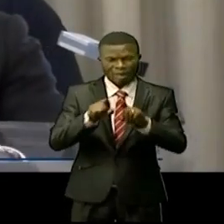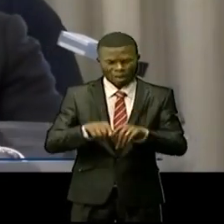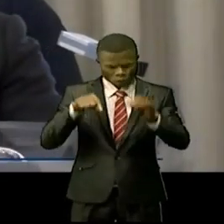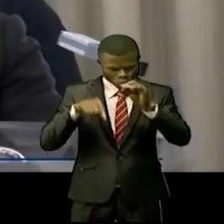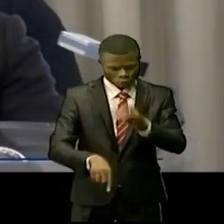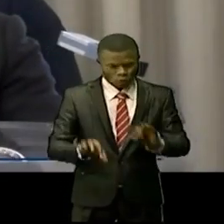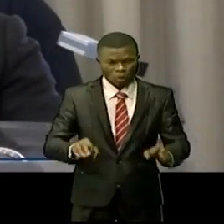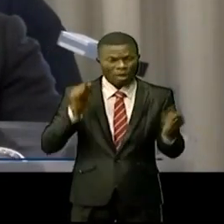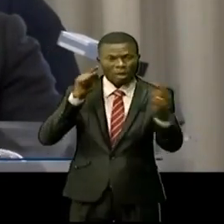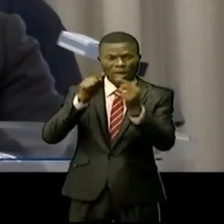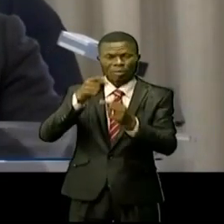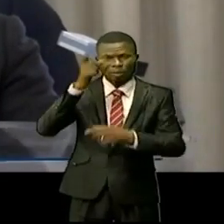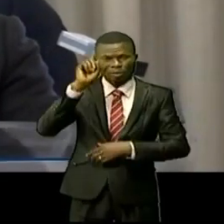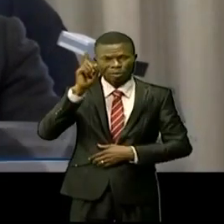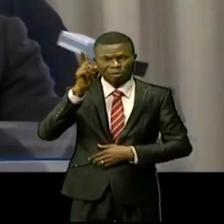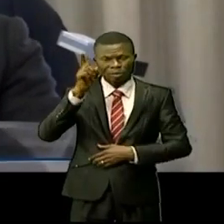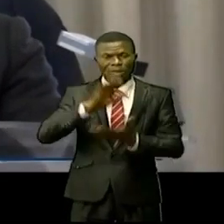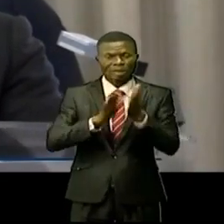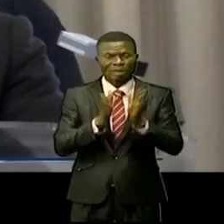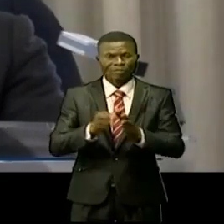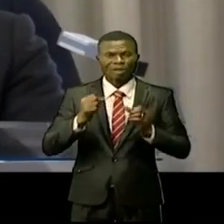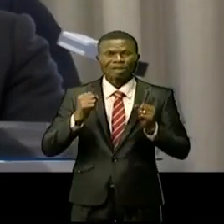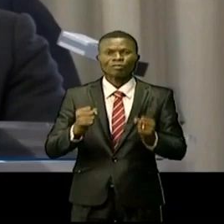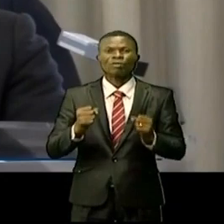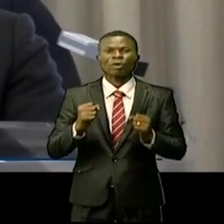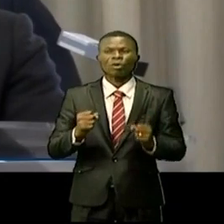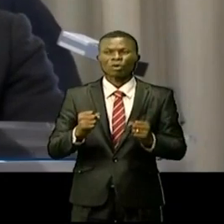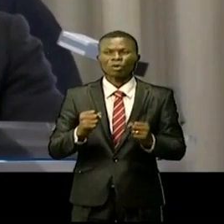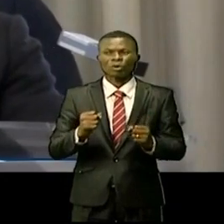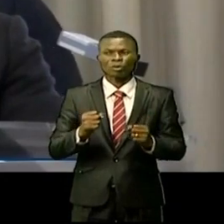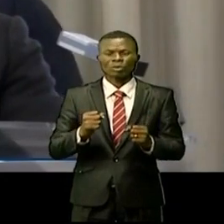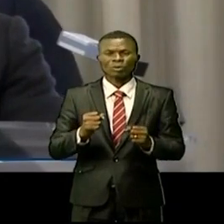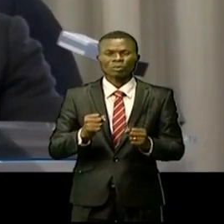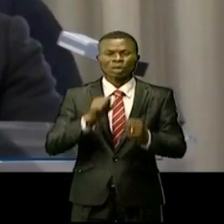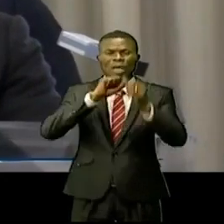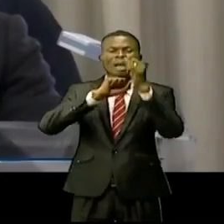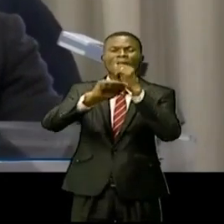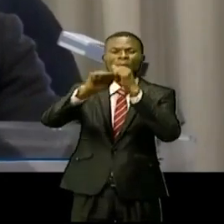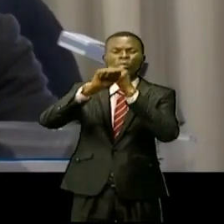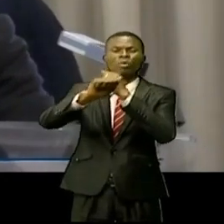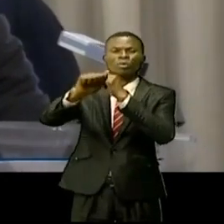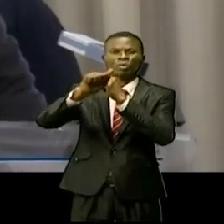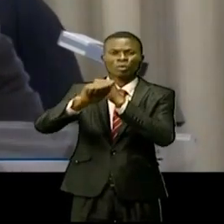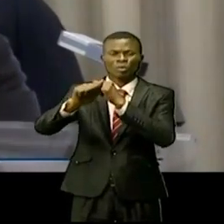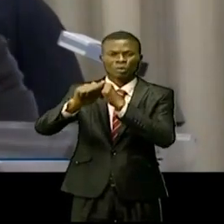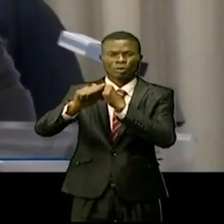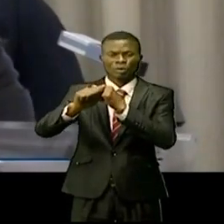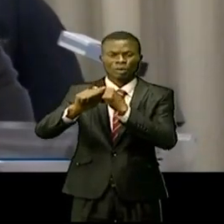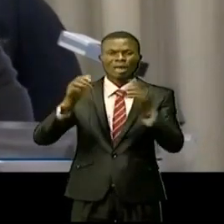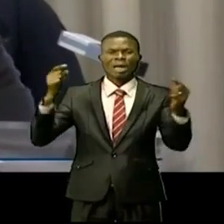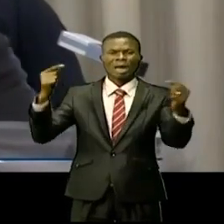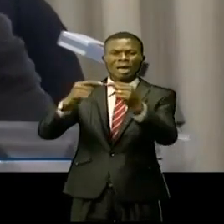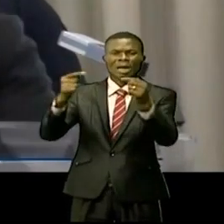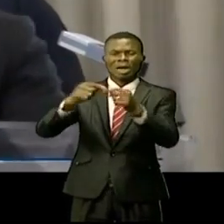de rendre efficace la promotion de la compétitivité,